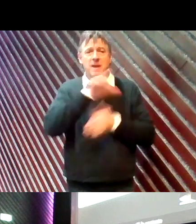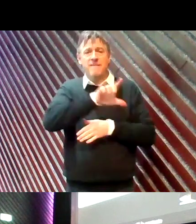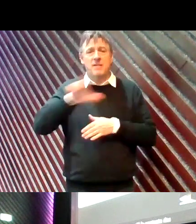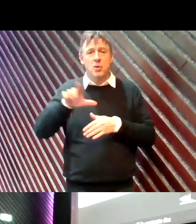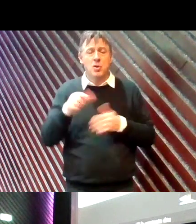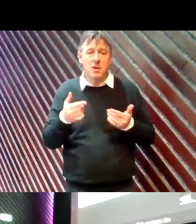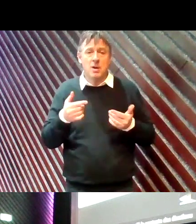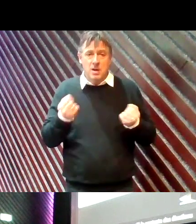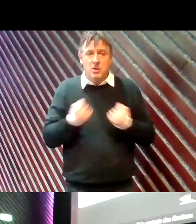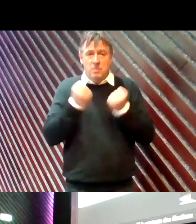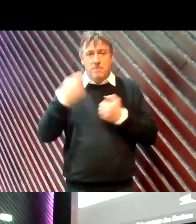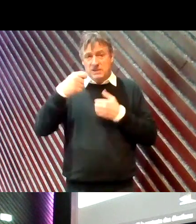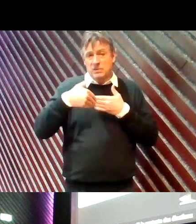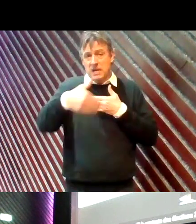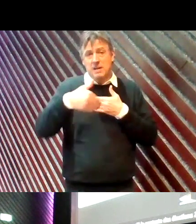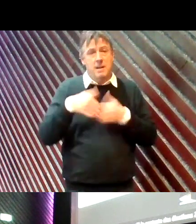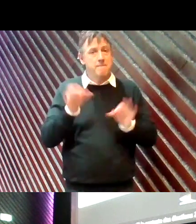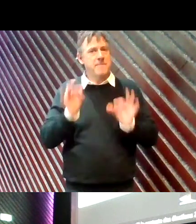prête particulièrement bien, c'est que